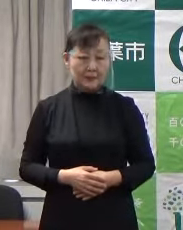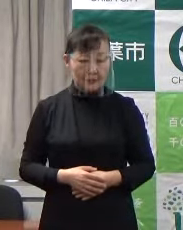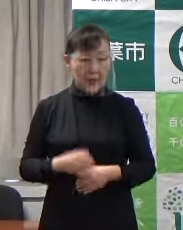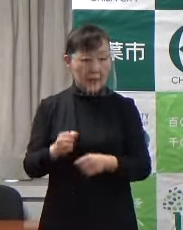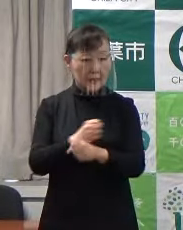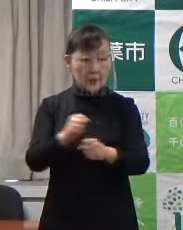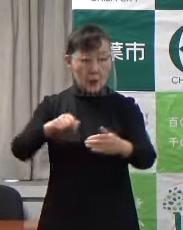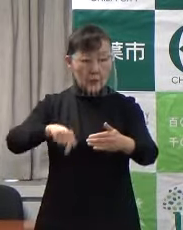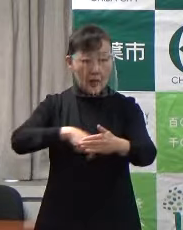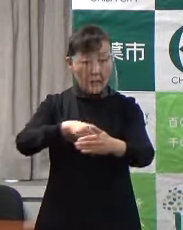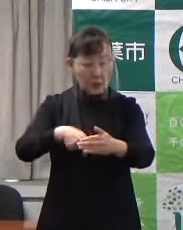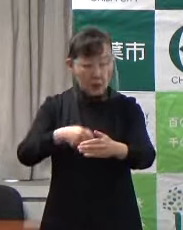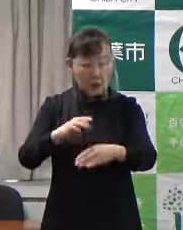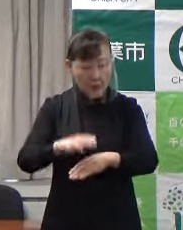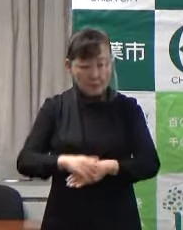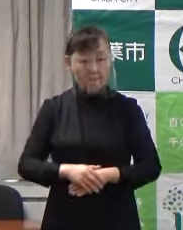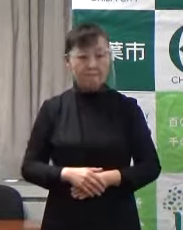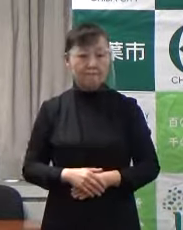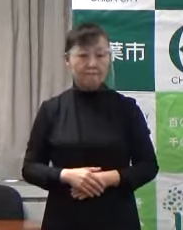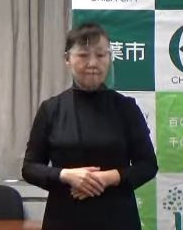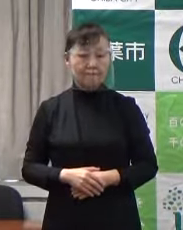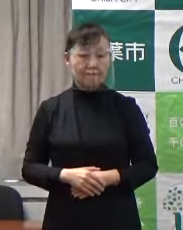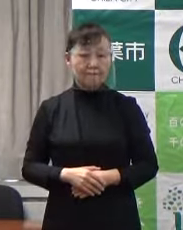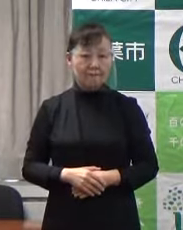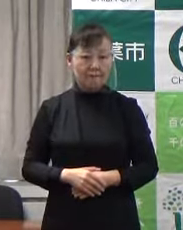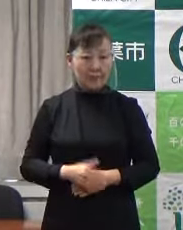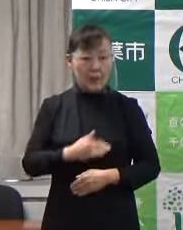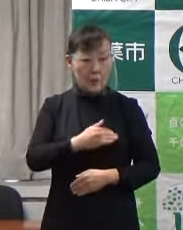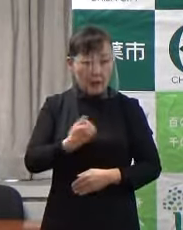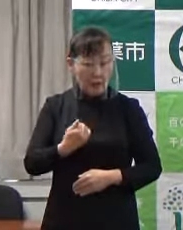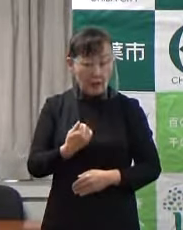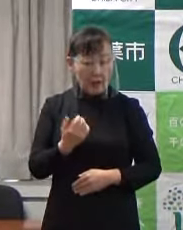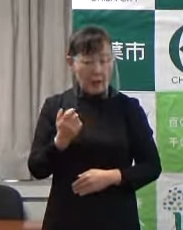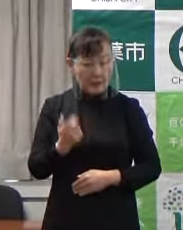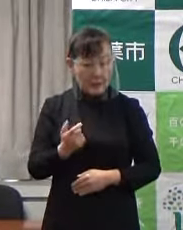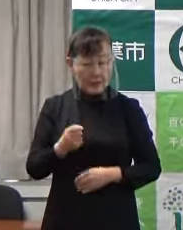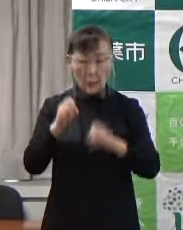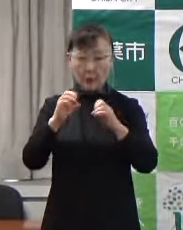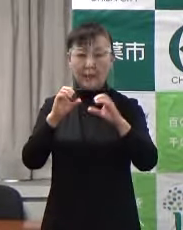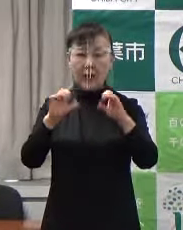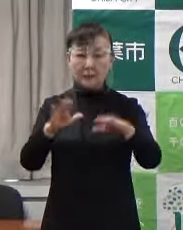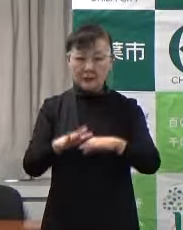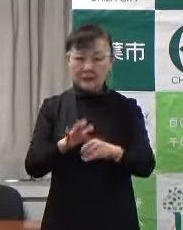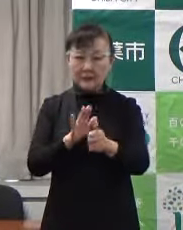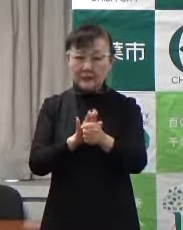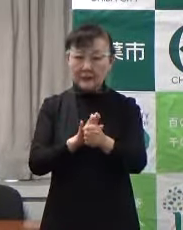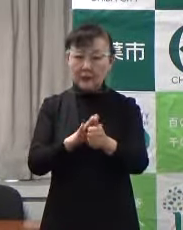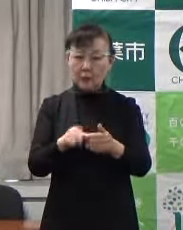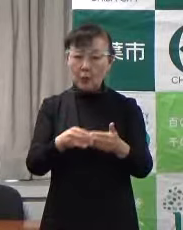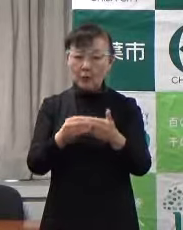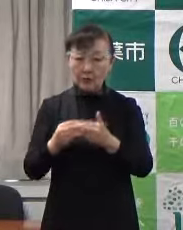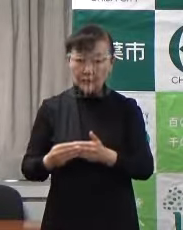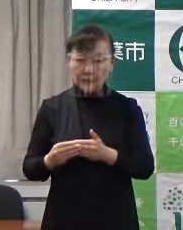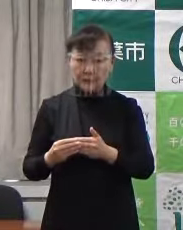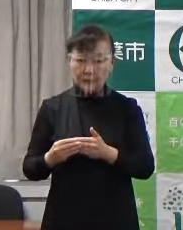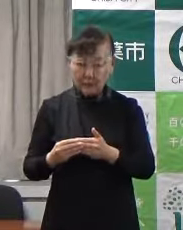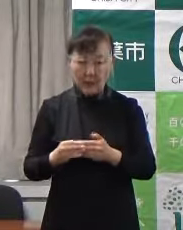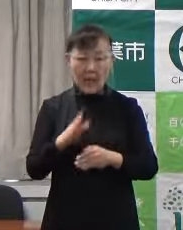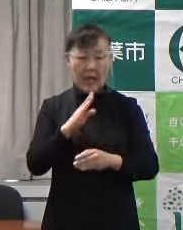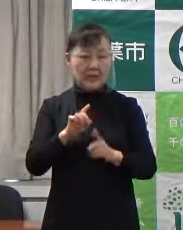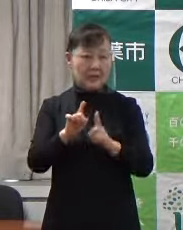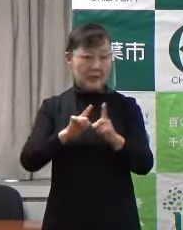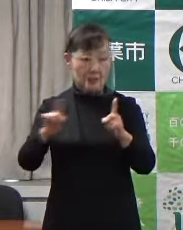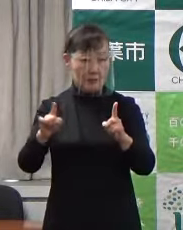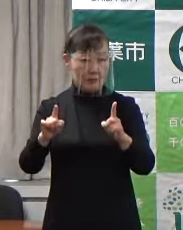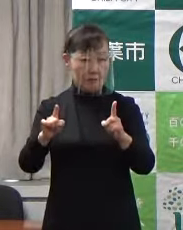事業の概要は先ほど申し上げた通りですけれども、我々がしっかりと PR をし試験導入をして、そういう導入実績